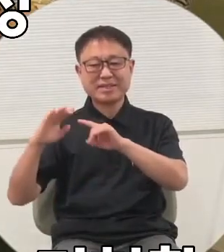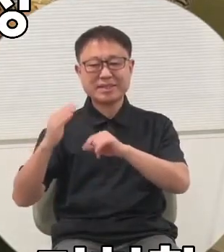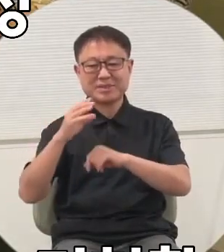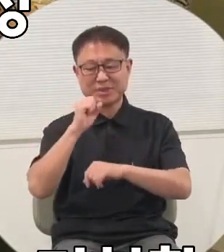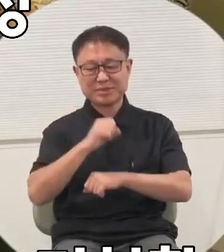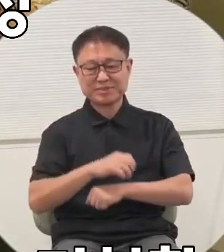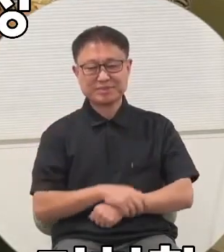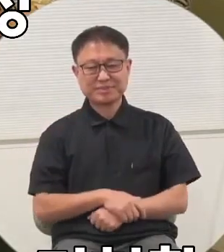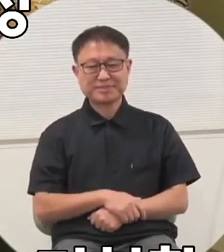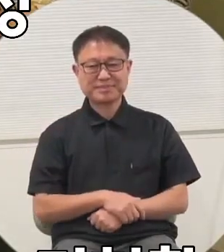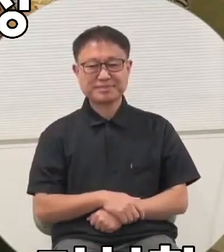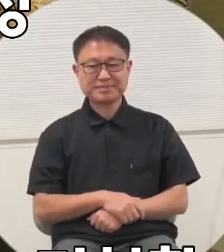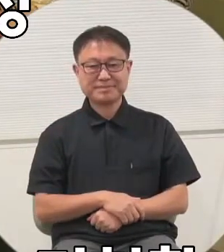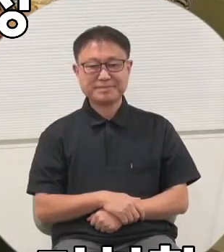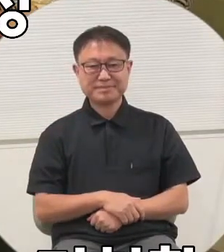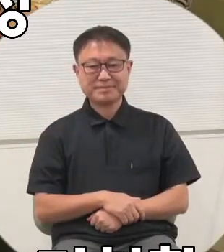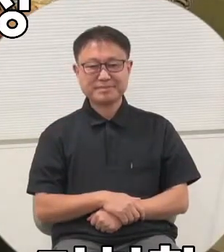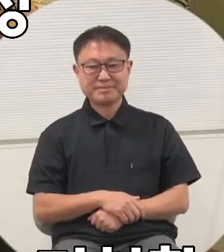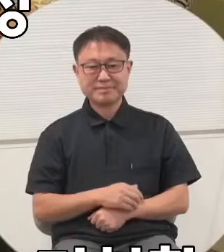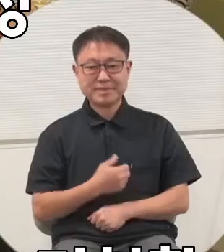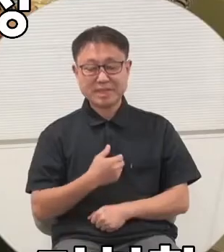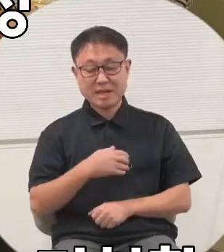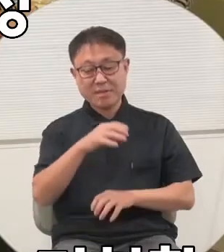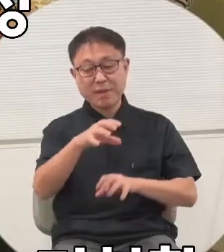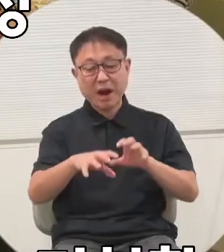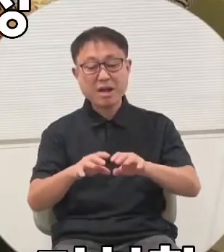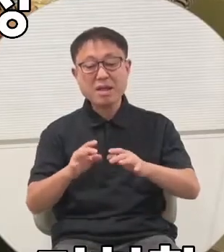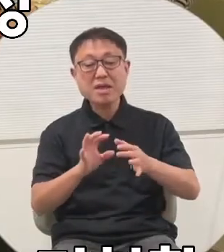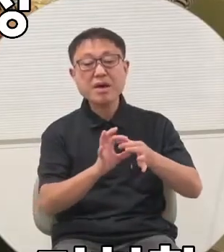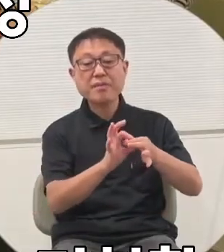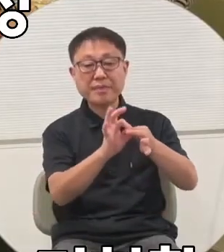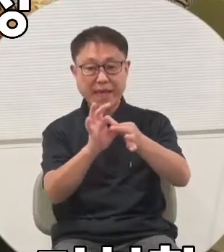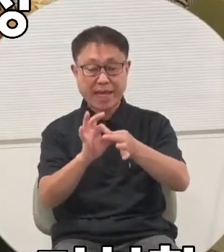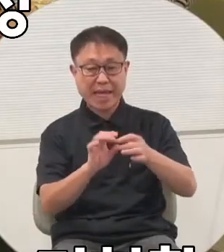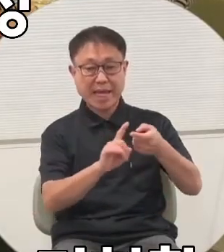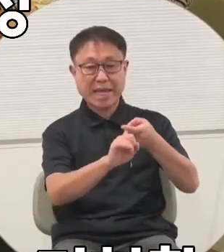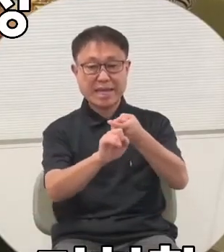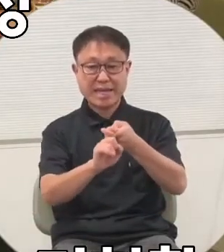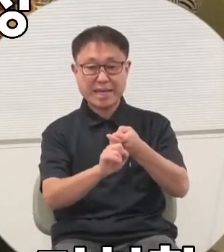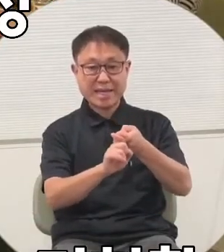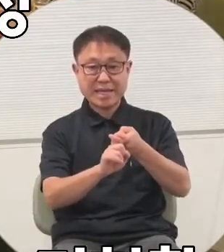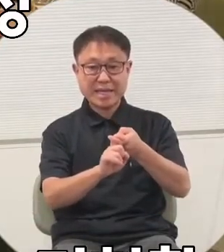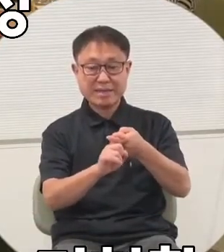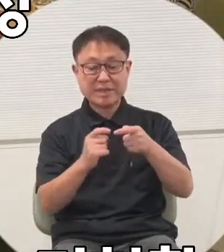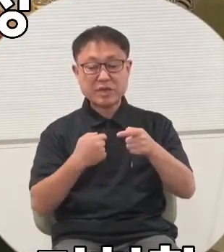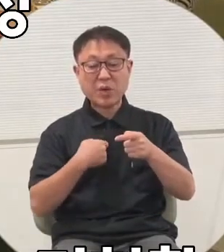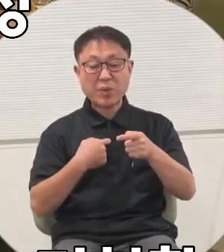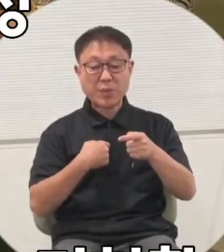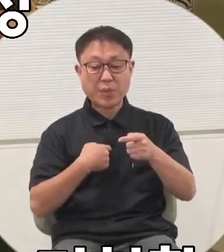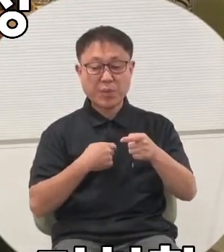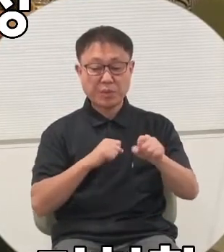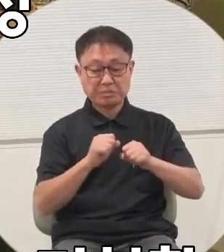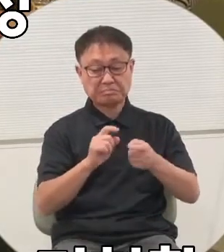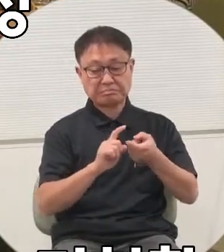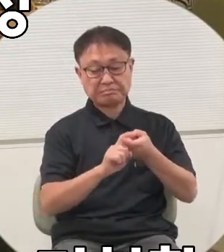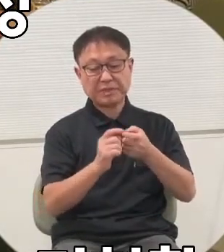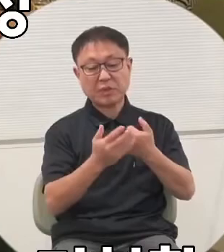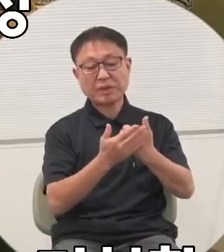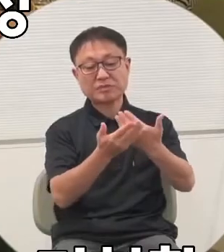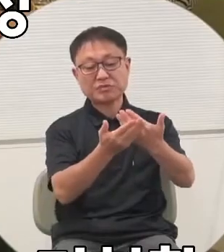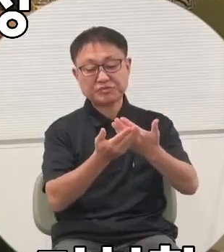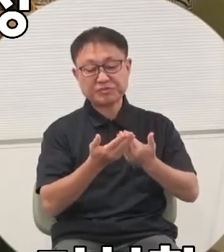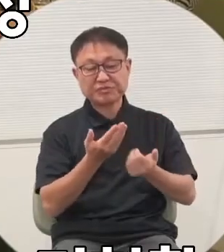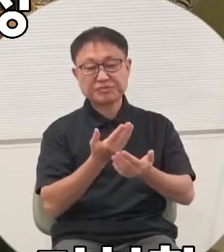좋겠고요. 저희가 서울 마을활동과 연대잖아요. 네, 그래서 네. 저희들한테도 많은 관심 응원 부탁드리겠습니다.